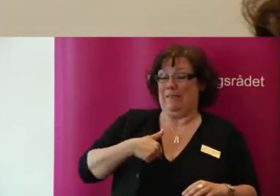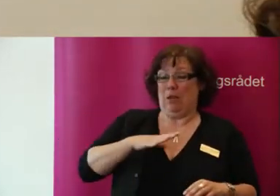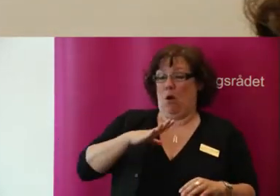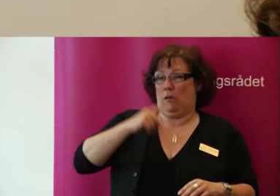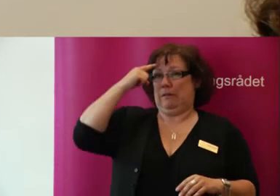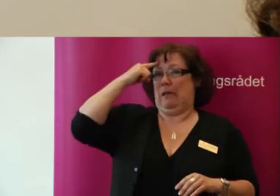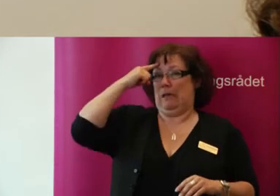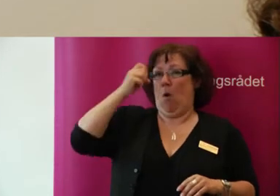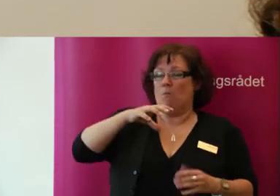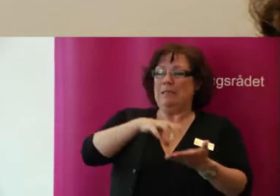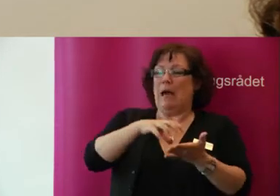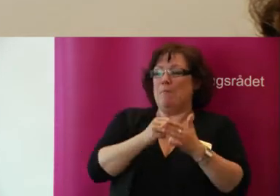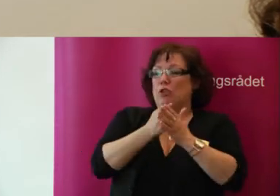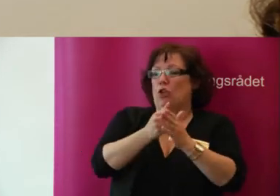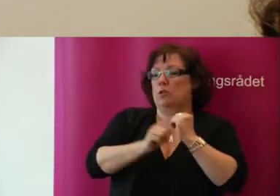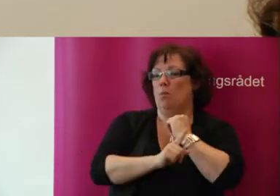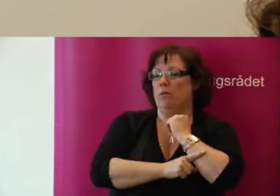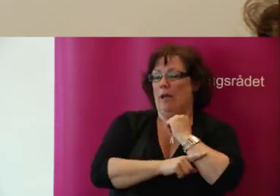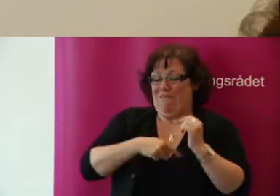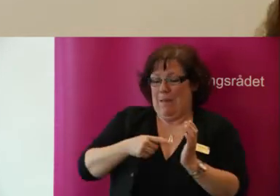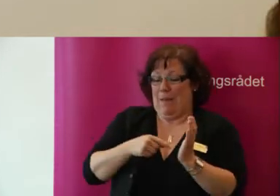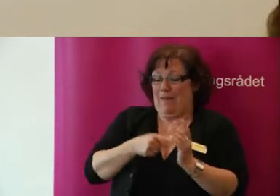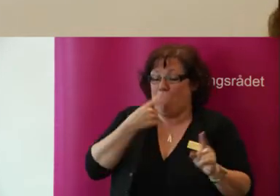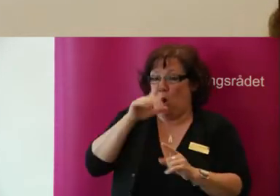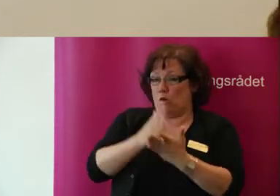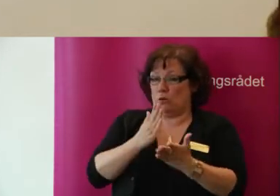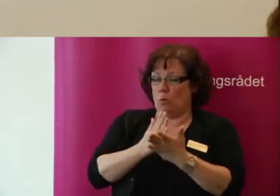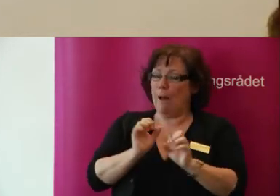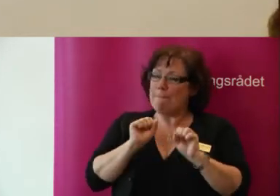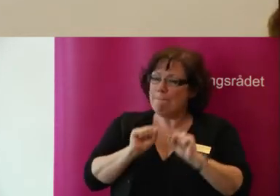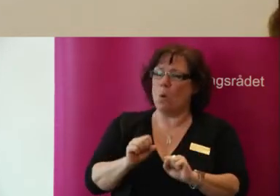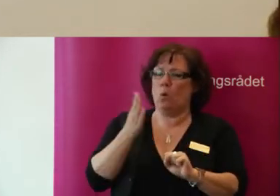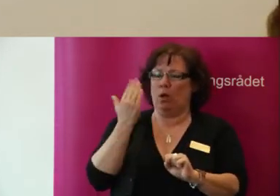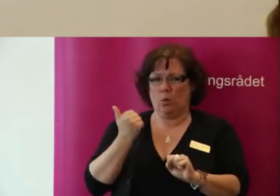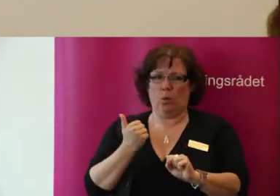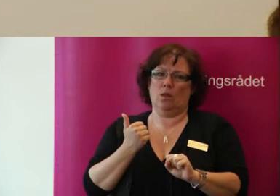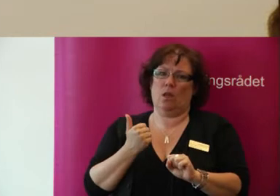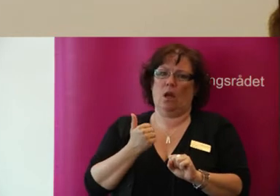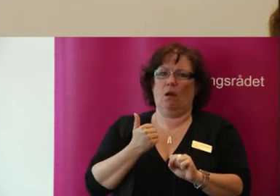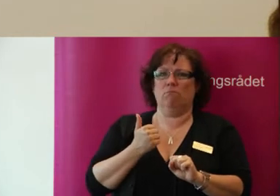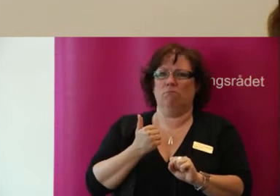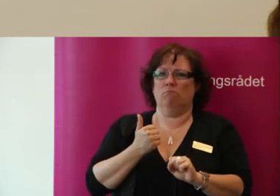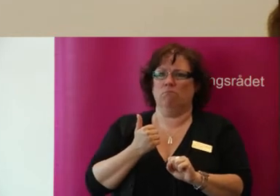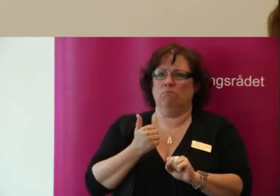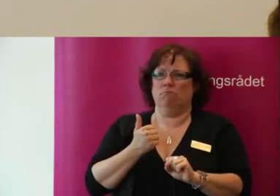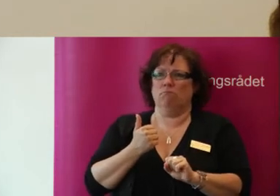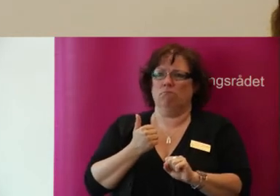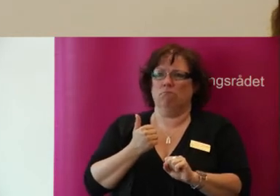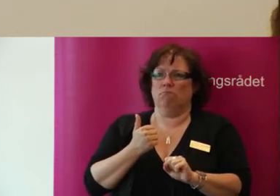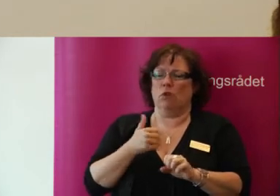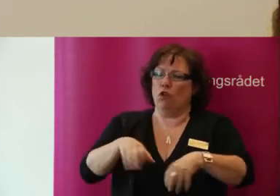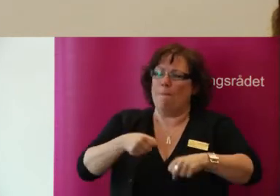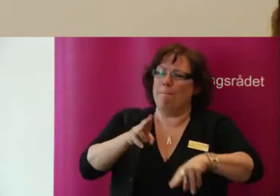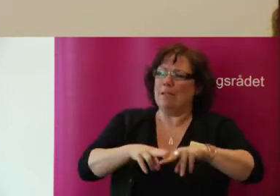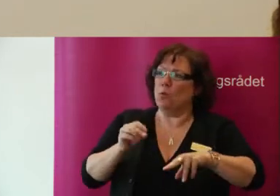en samhällsstödsmodell. Vi menar ju att folkhögskolan borde kunna gå in i en situation där vi har en av de högsta